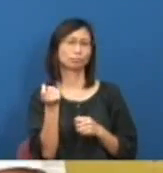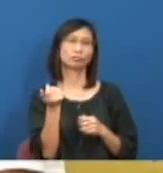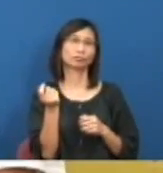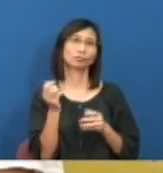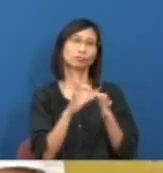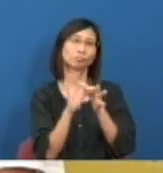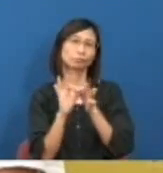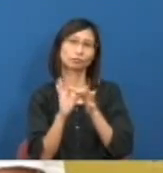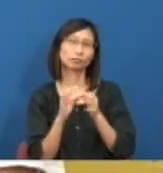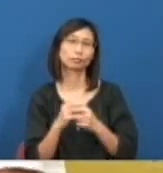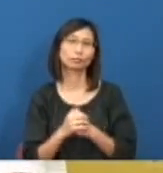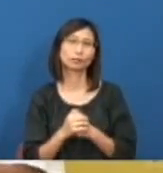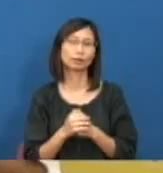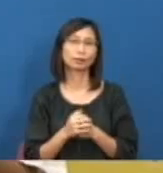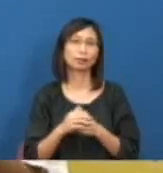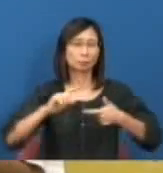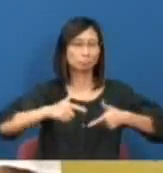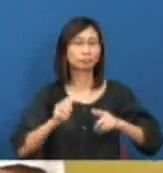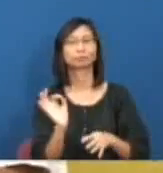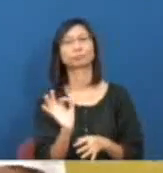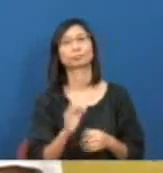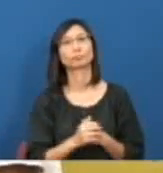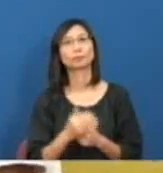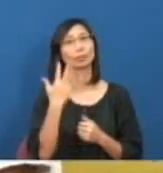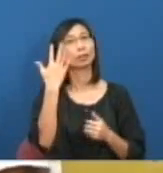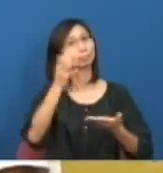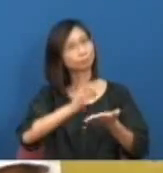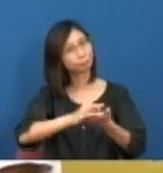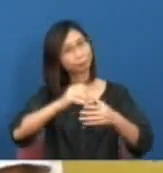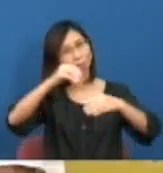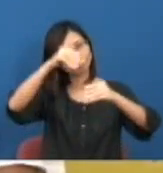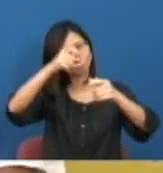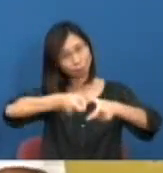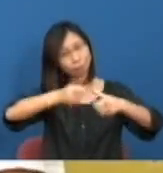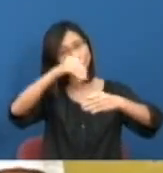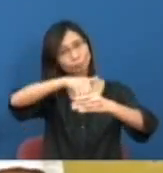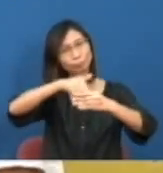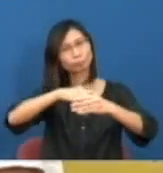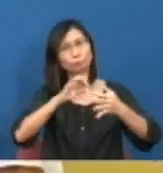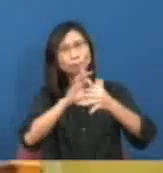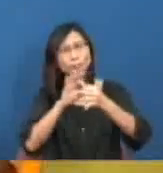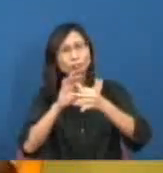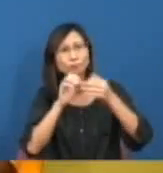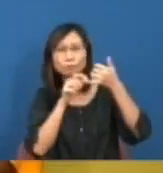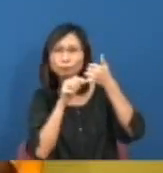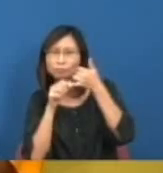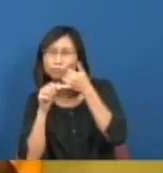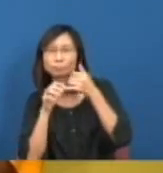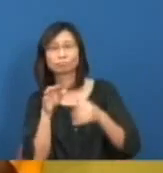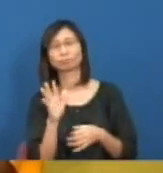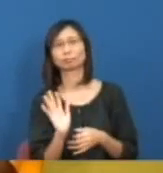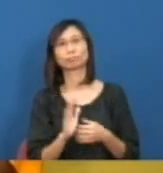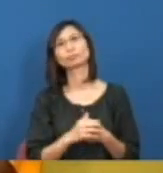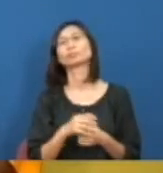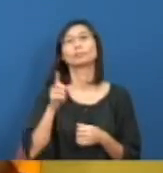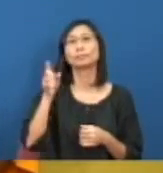辦法，即你看他在整個鏡頭裡面真的完全是牽強到不堪。 你有看這個節目都知道，究竟即